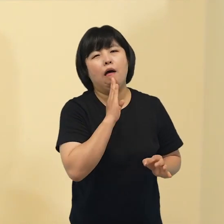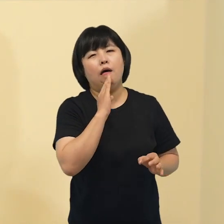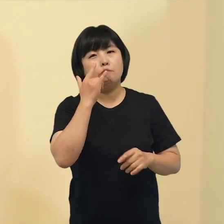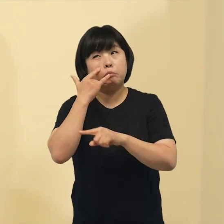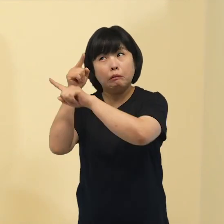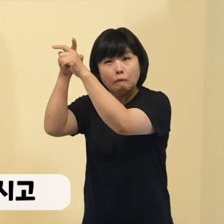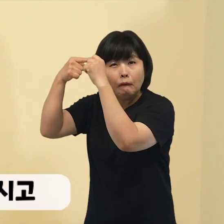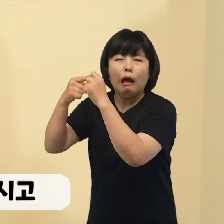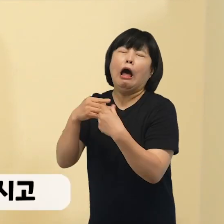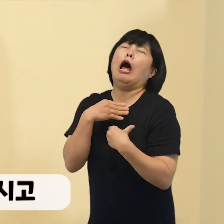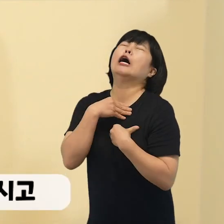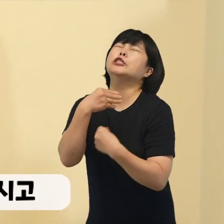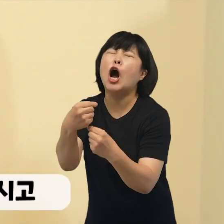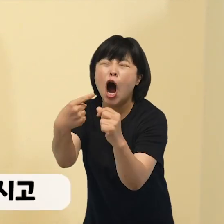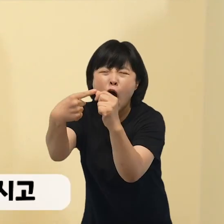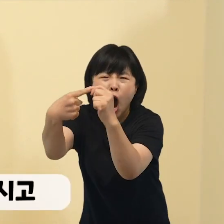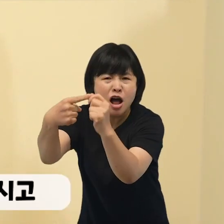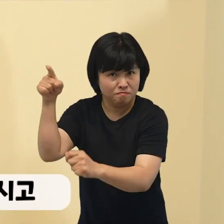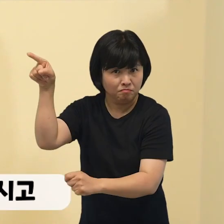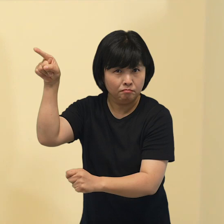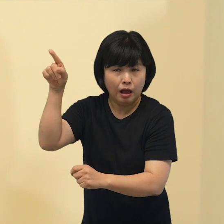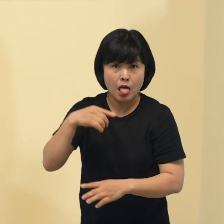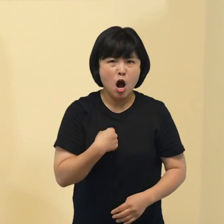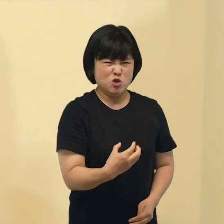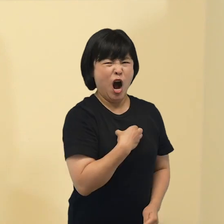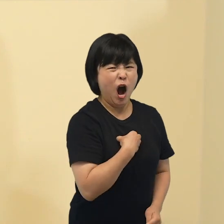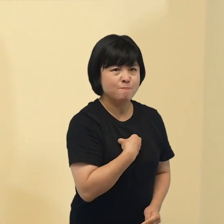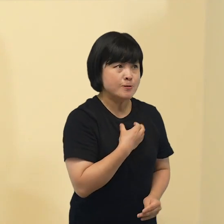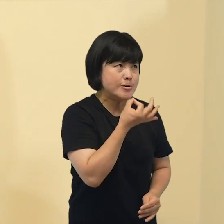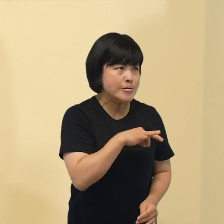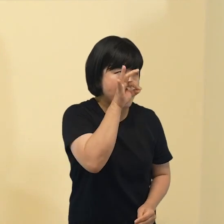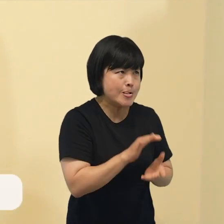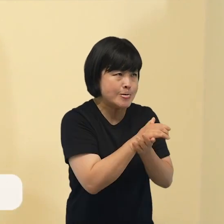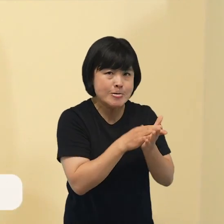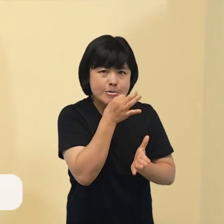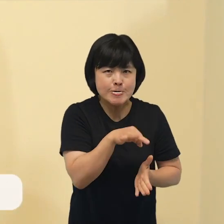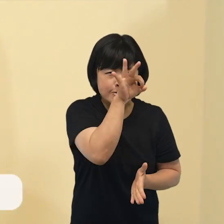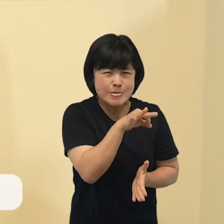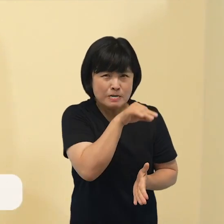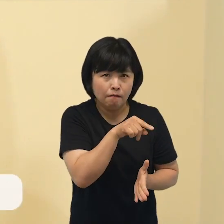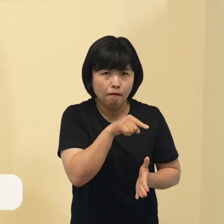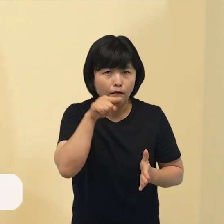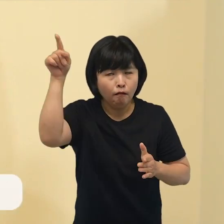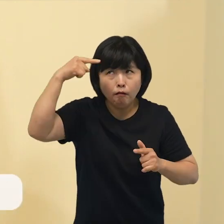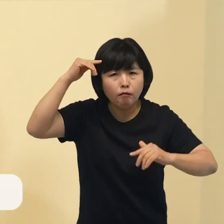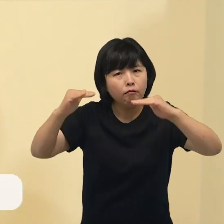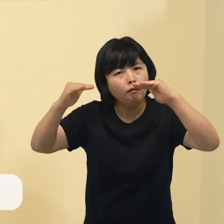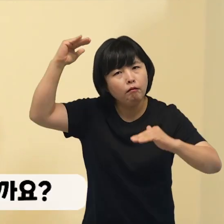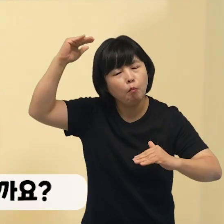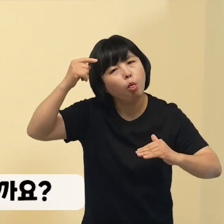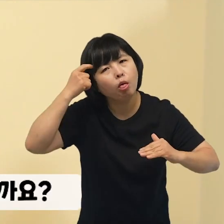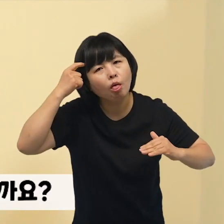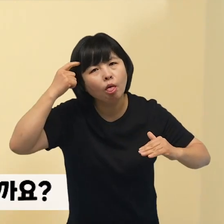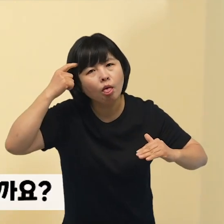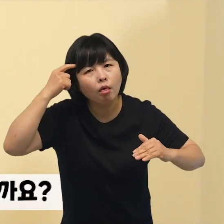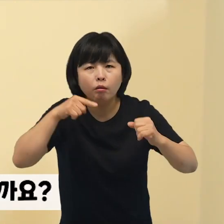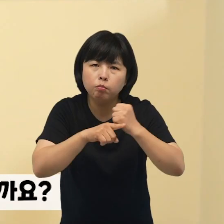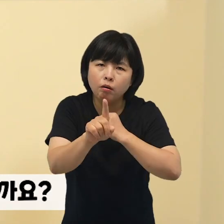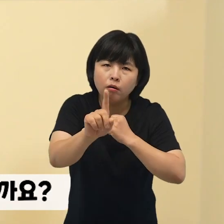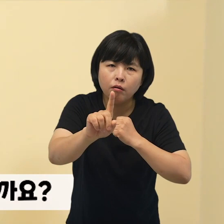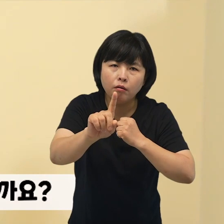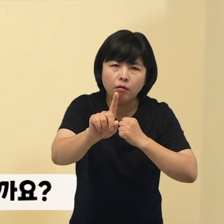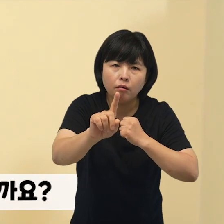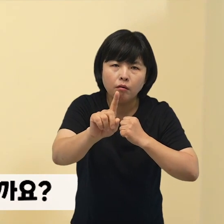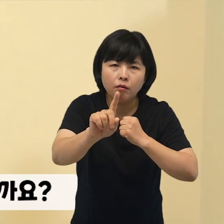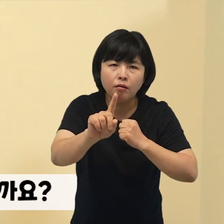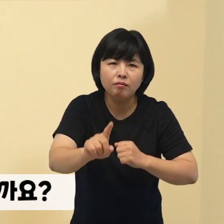사례만 봐도 부모님은 되게 안정적인 걸 추구하시고 저는 좀 위험하지만 수익률이 높은 걸 추구를 하니까 이런 생각 차이가 나게